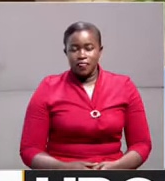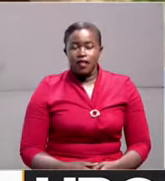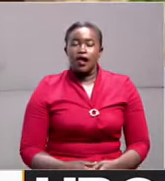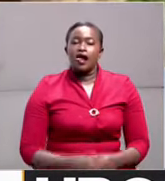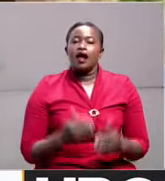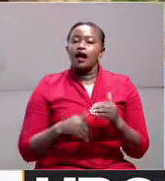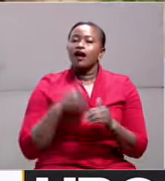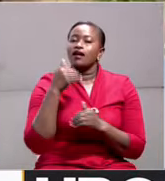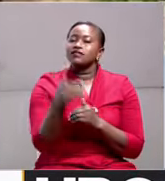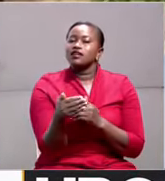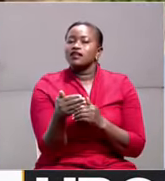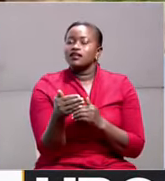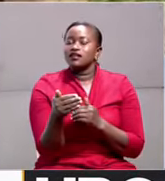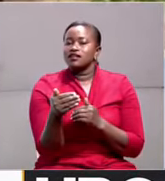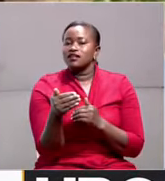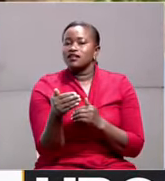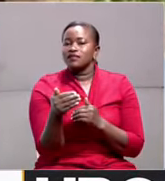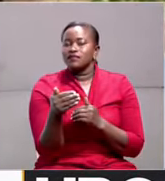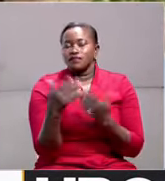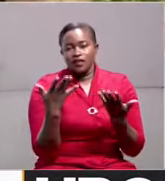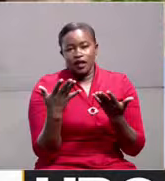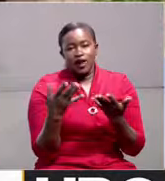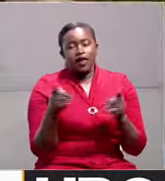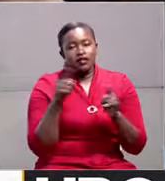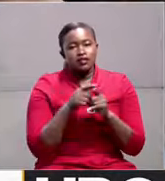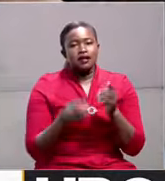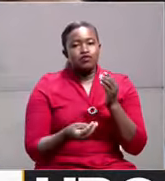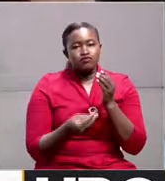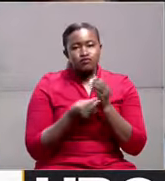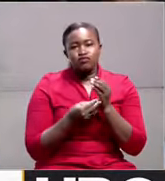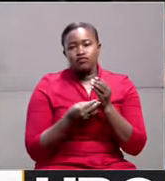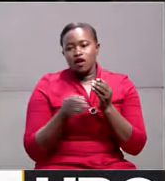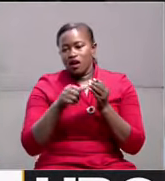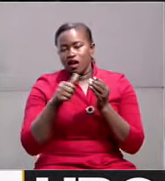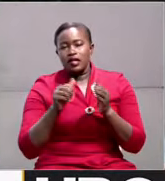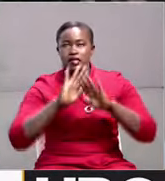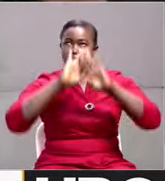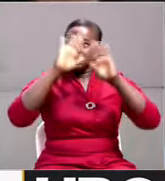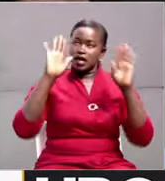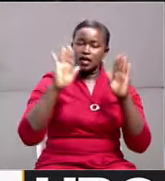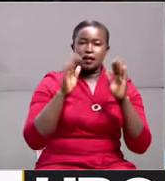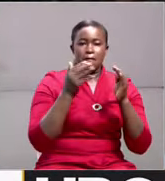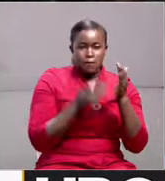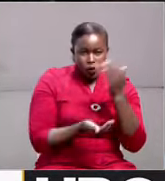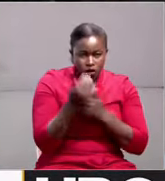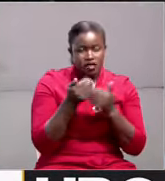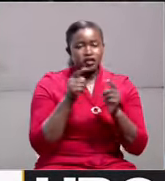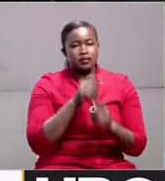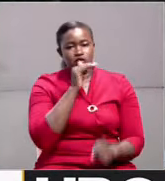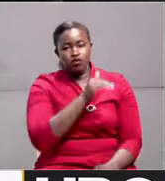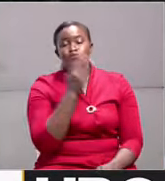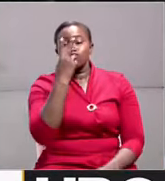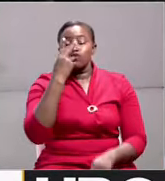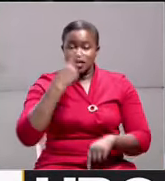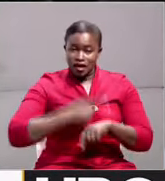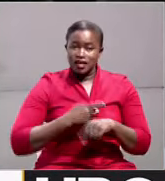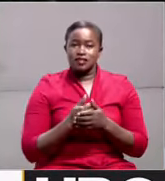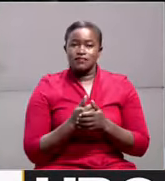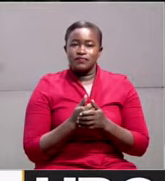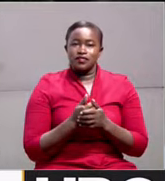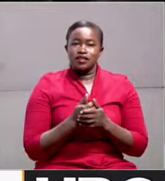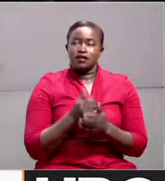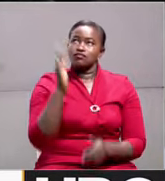then okwonka wontutaho nago omukasheshe n'omumwabazi ntukama emirundi ebiri omu izooba omukamo